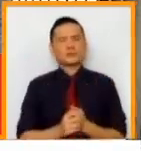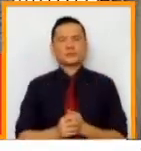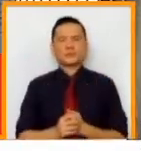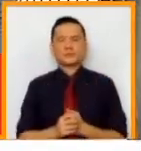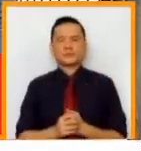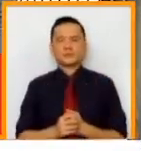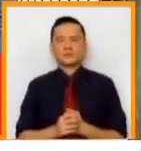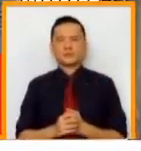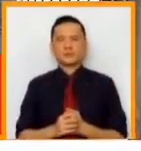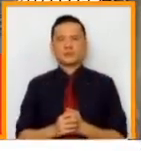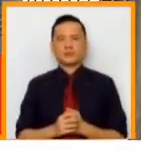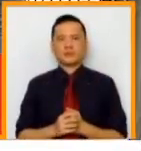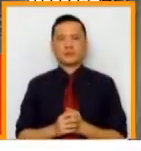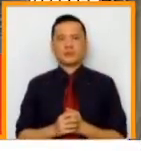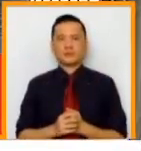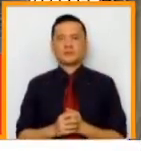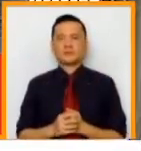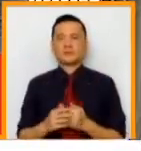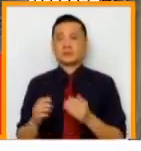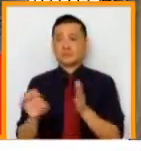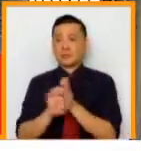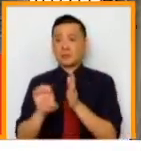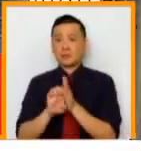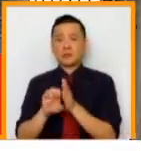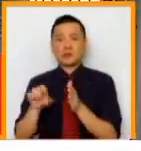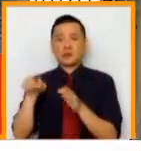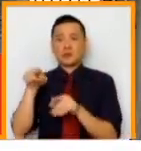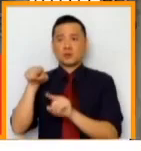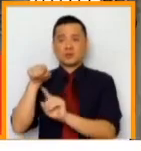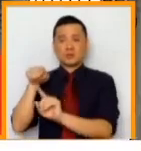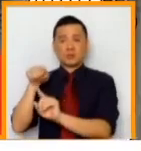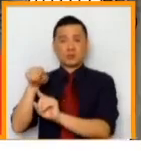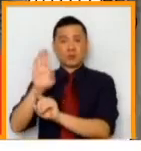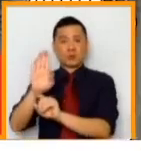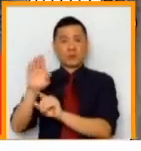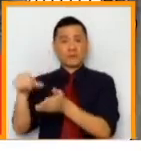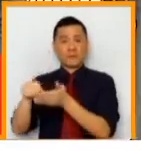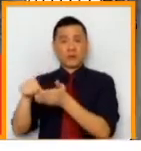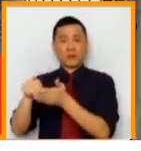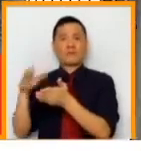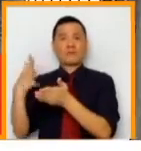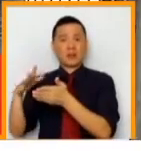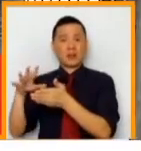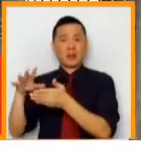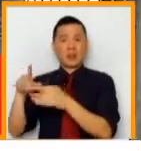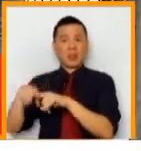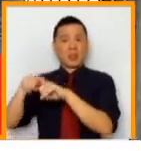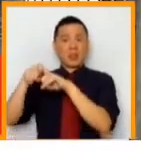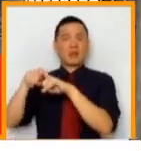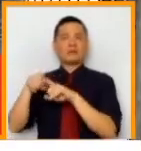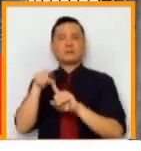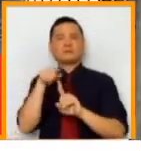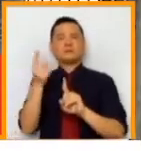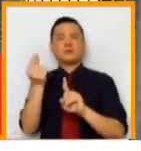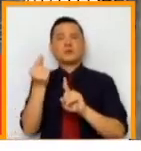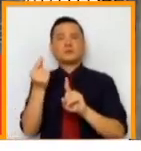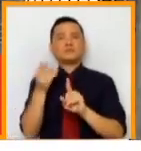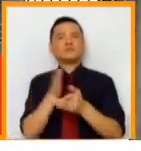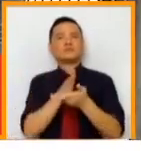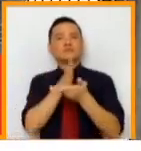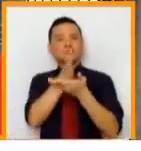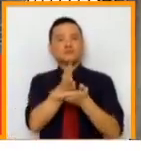mga deactivated po, depende yan. Kung sila ay may biometrics pa sa sistema, pwede po silang mag-online